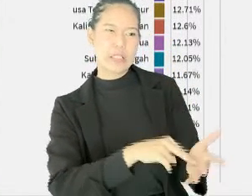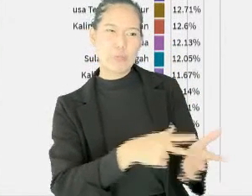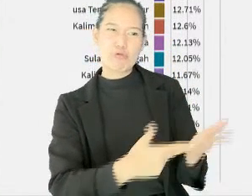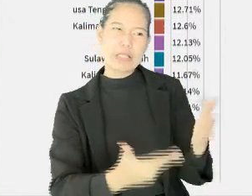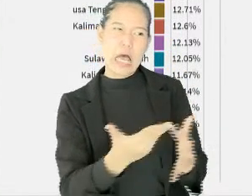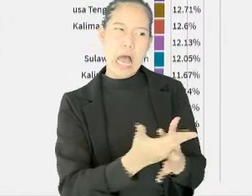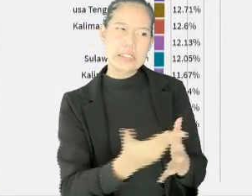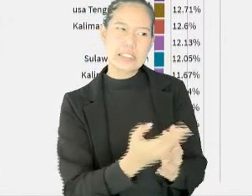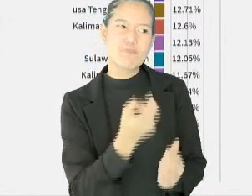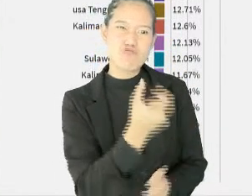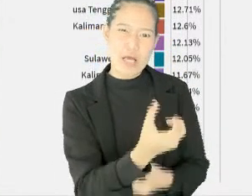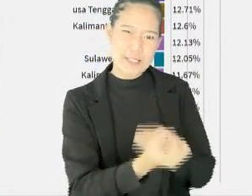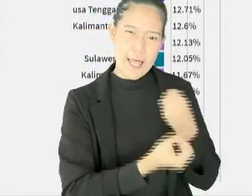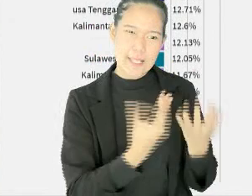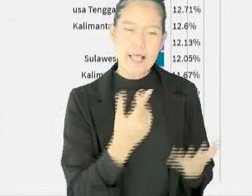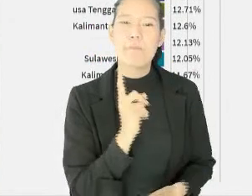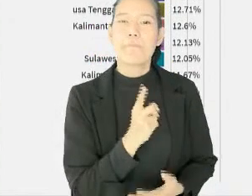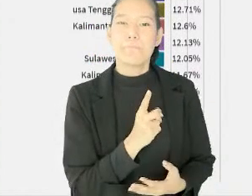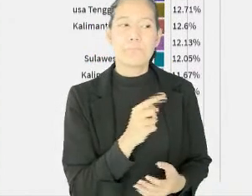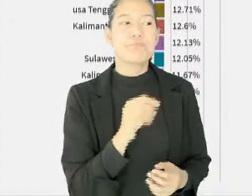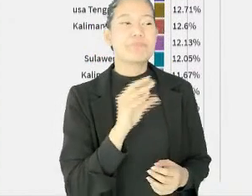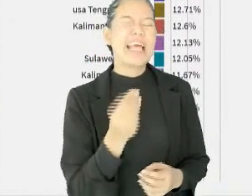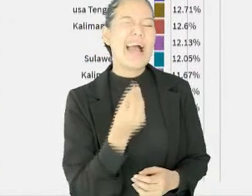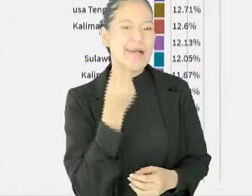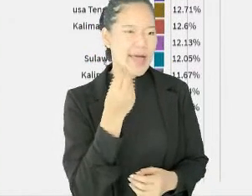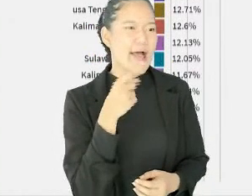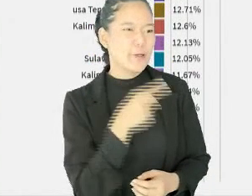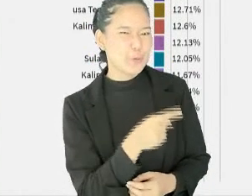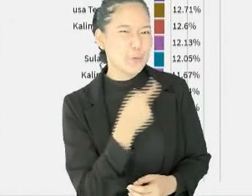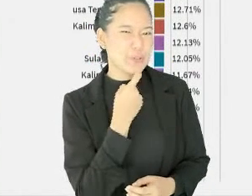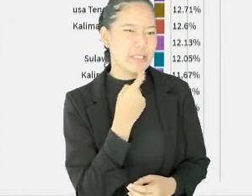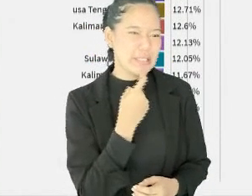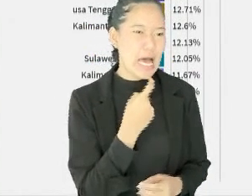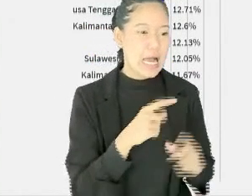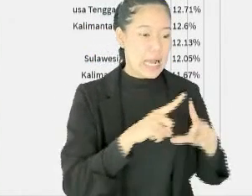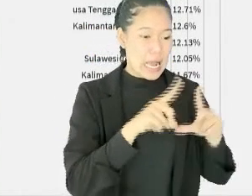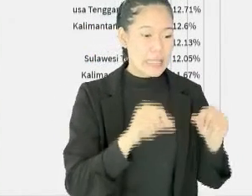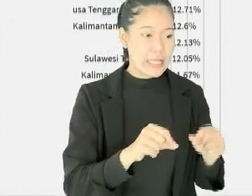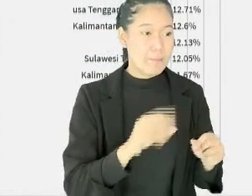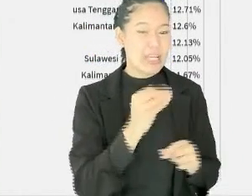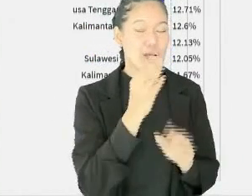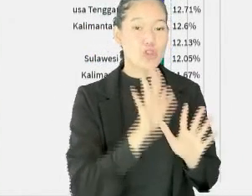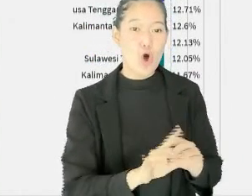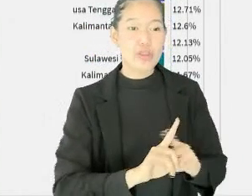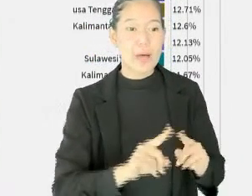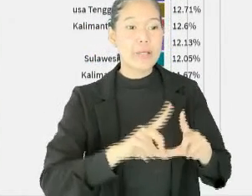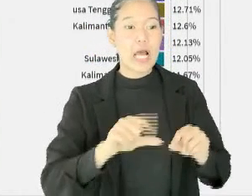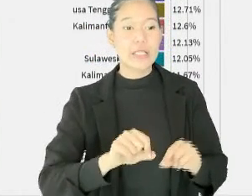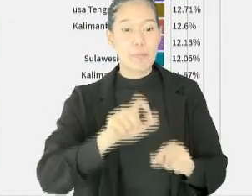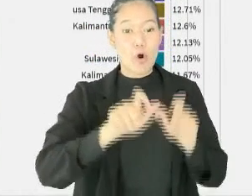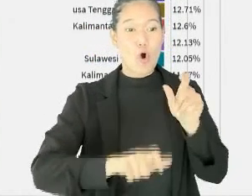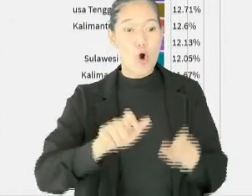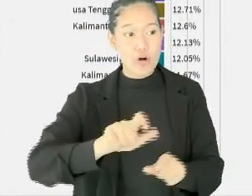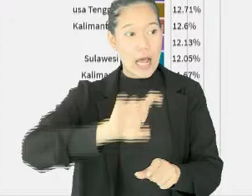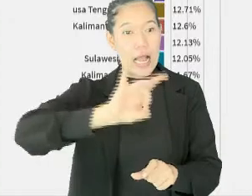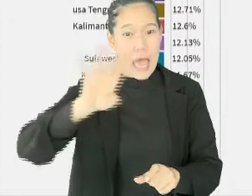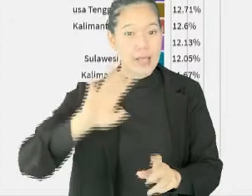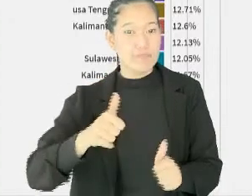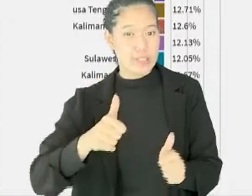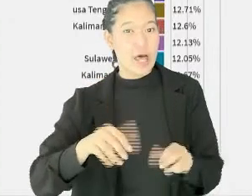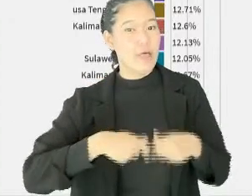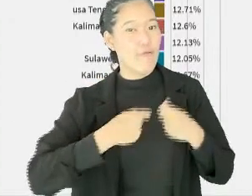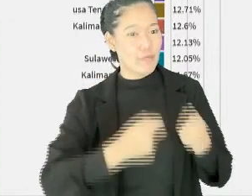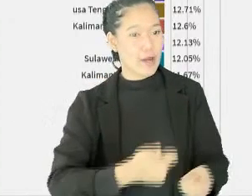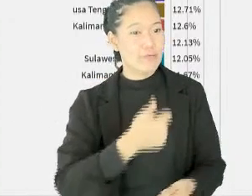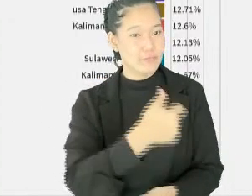barangkali adicerita dijalankannya karena memang DKI Jakarta bukan cuma KTP DKI tentunya ini ktp-nya semua yang ada di DKI Boleh